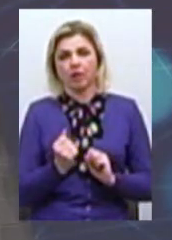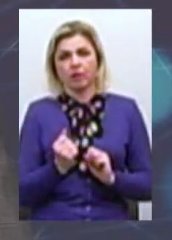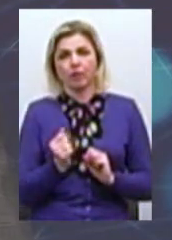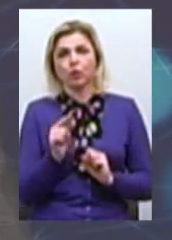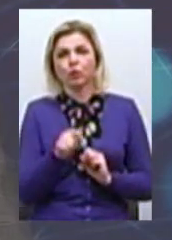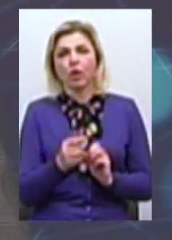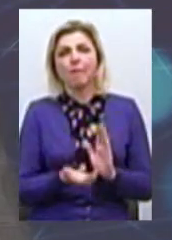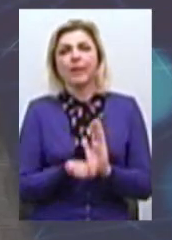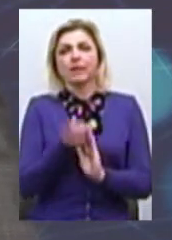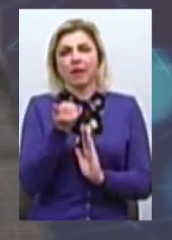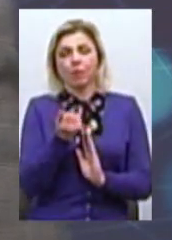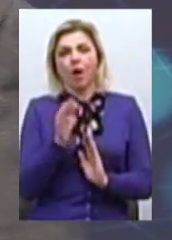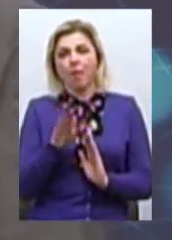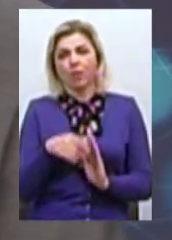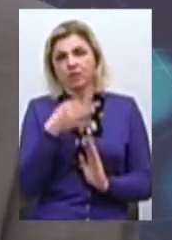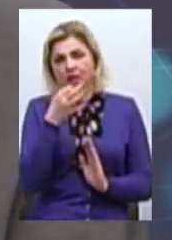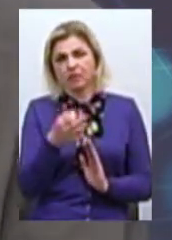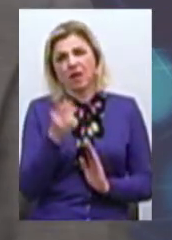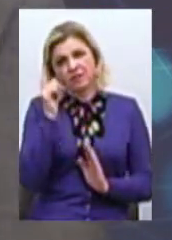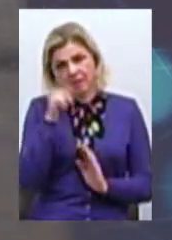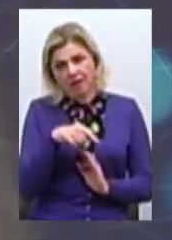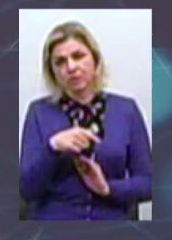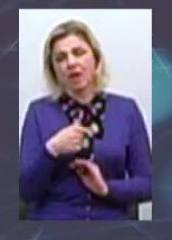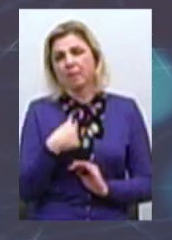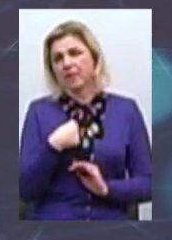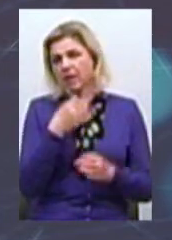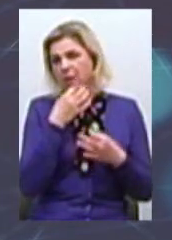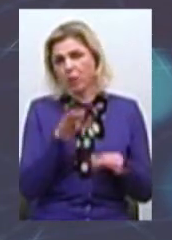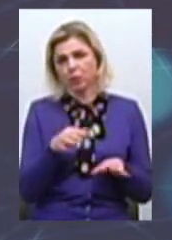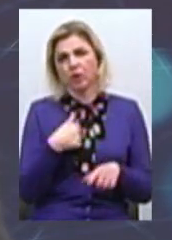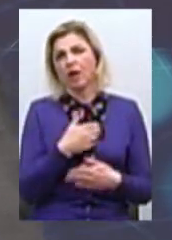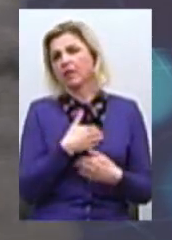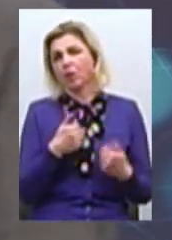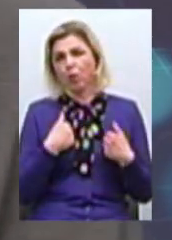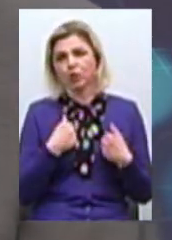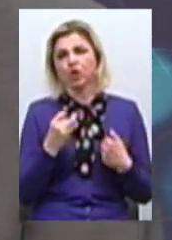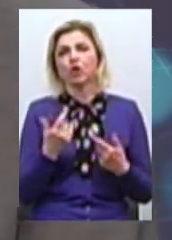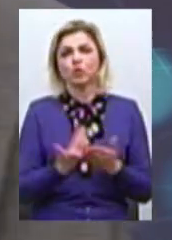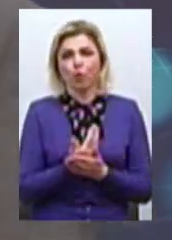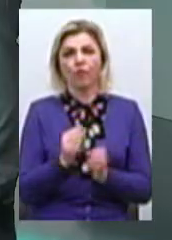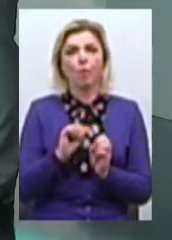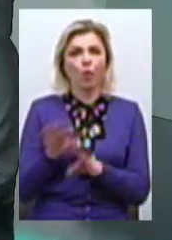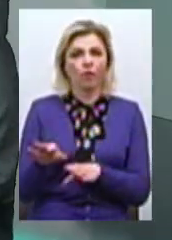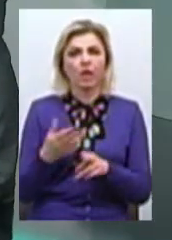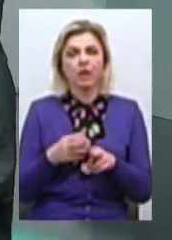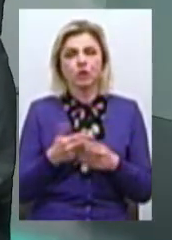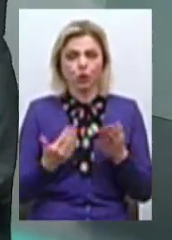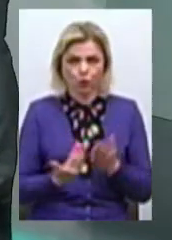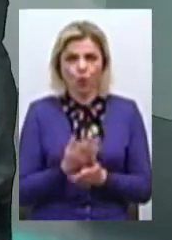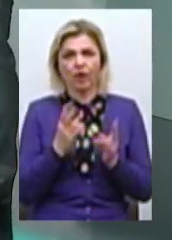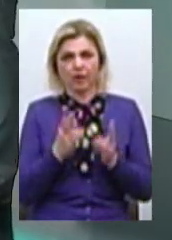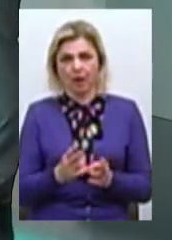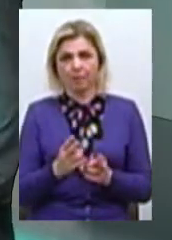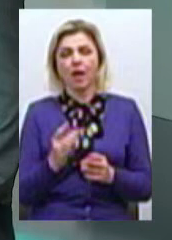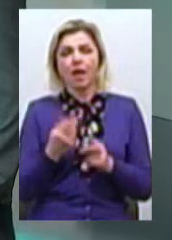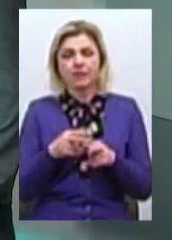тою підтримкою, а потім сказати, та знаєте, мені не подобається, я не хочу, і знов покинути, це знов травма. Ця дитина і